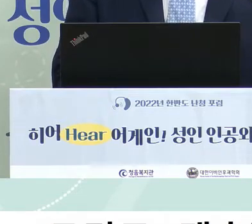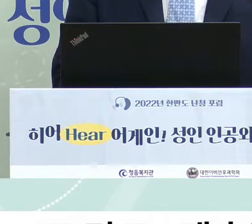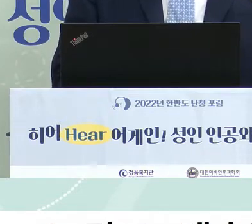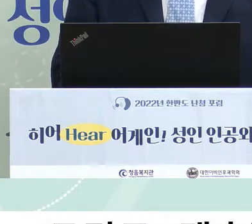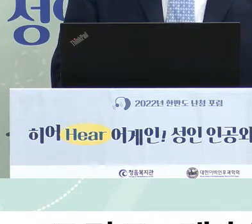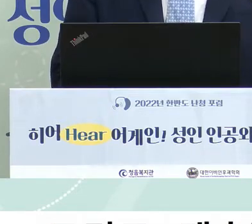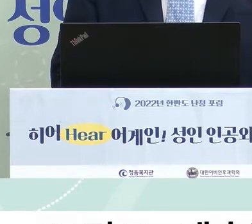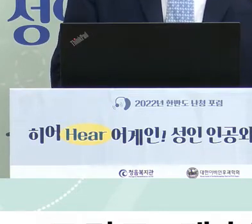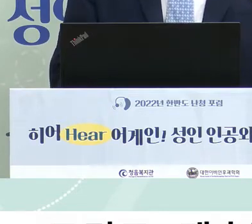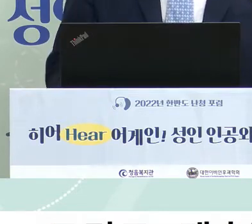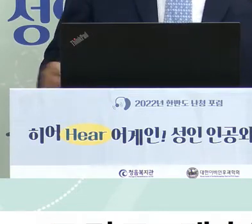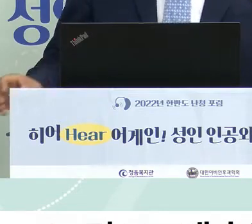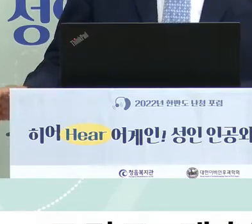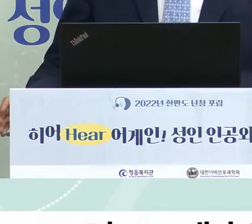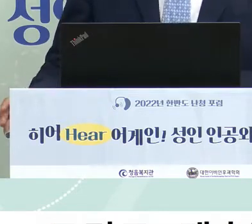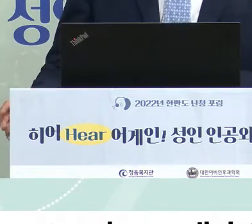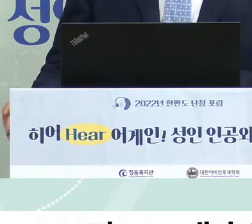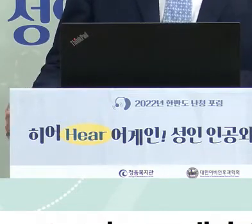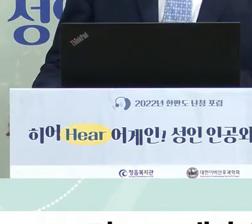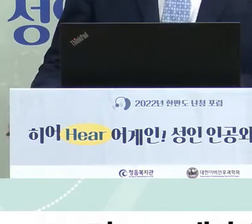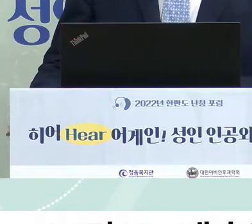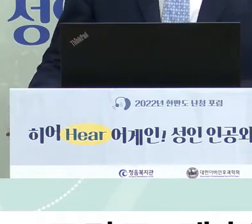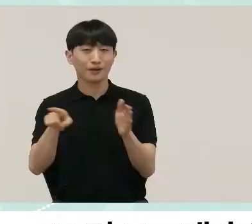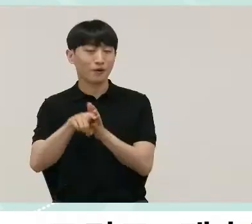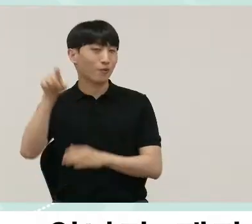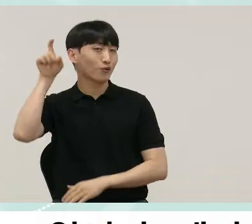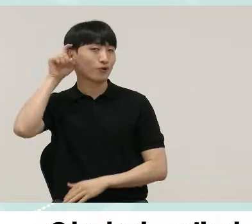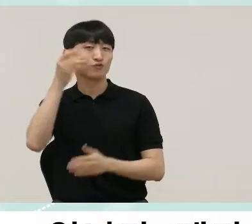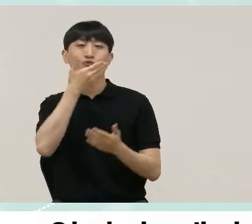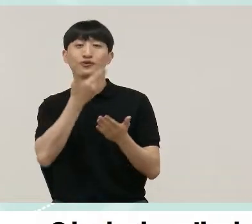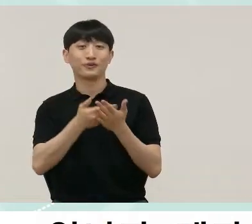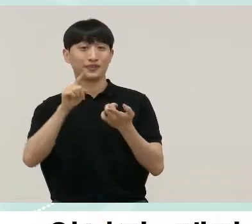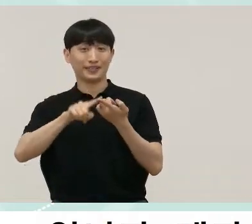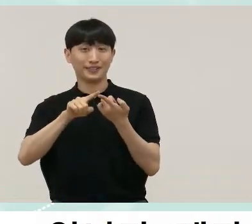내용은 성공적인 인공화호를 위한 보청기의 중요성인데요.